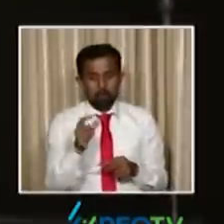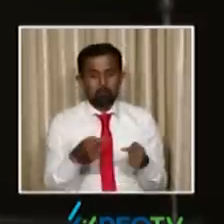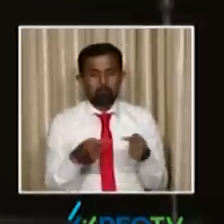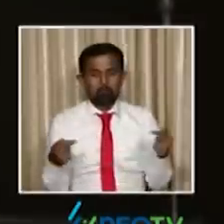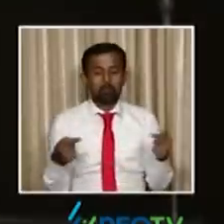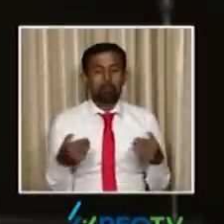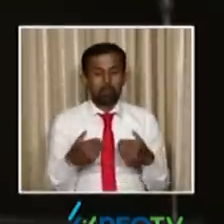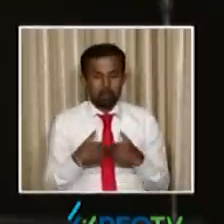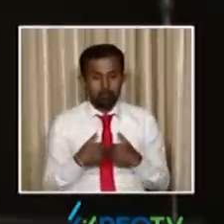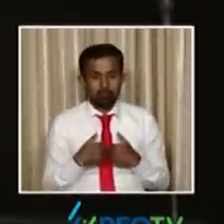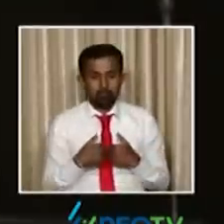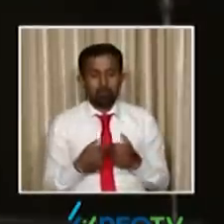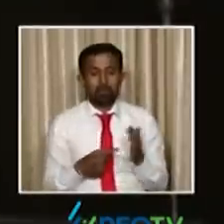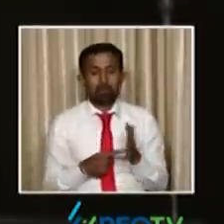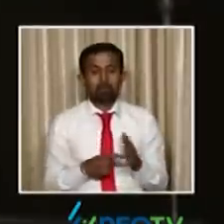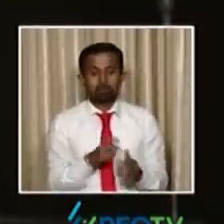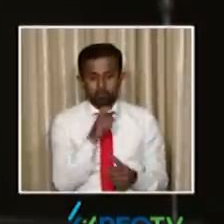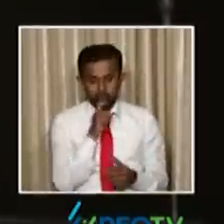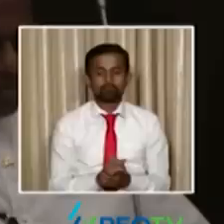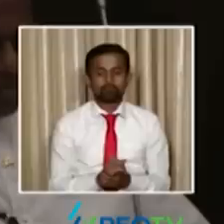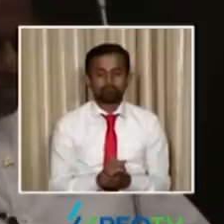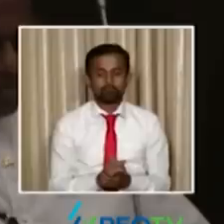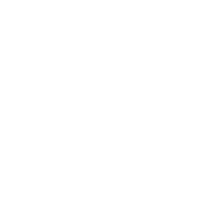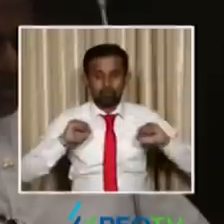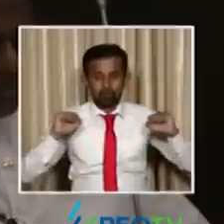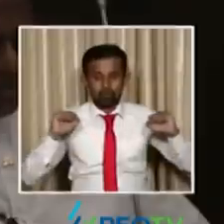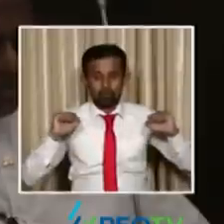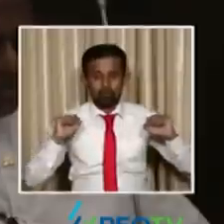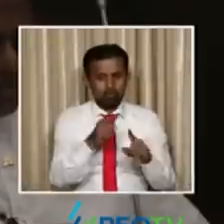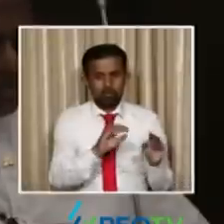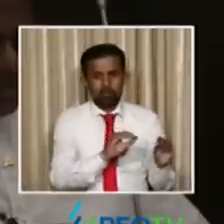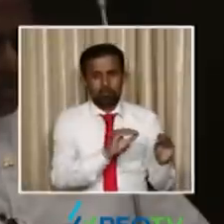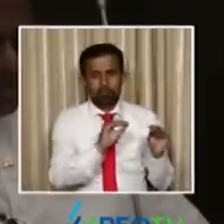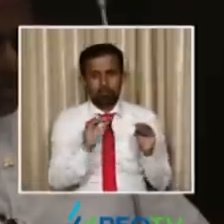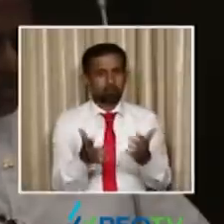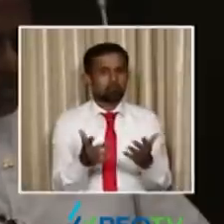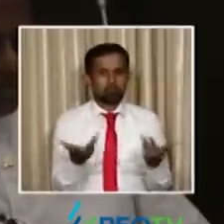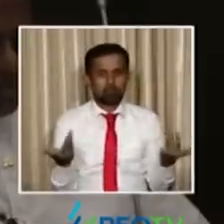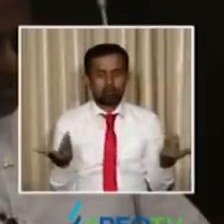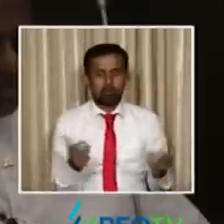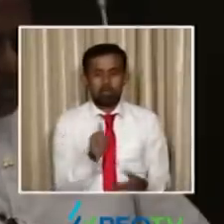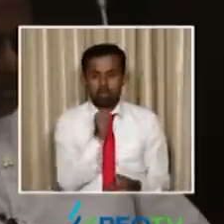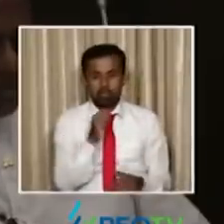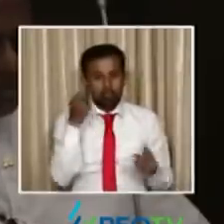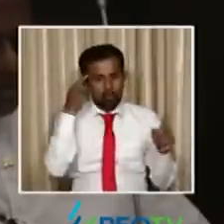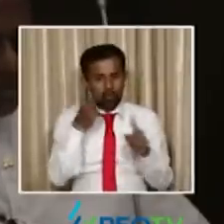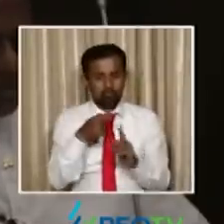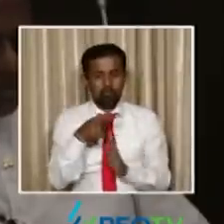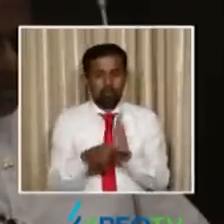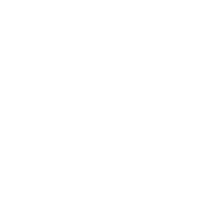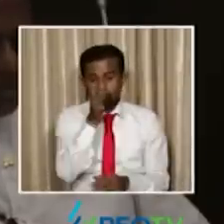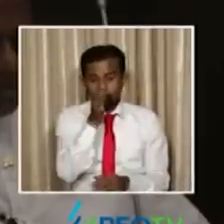මං හිතන්නේ අපි ඇක්ෂන් එකක් ගන්න ඕනේ එහෙම නැත්නම් මේක වැඩක් වෙන්නේ නැහැ අරගලේ තැබෑ අරමුණු ඉෂ්ට උනේ නැහැ තැබෑ අරමුණු තමයි මේ රටේ